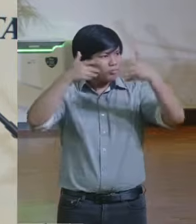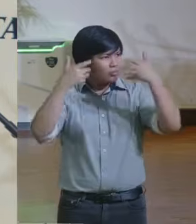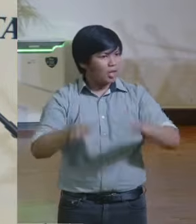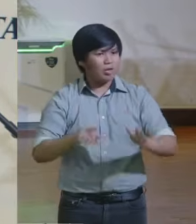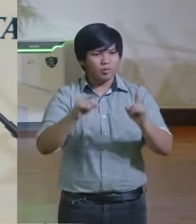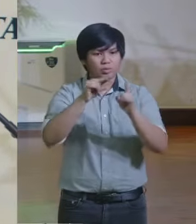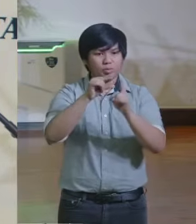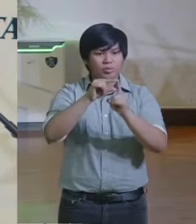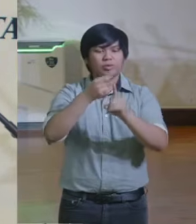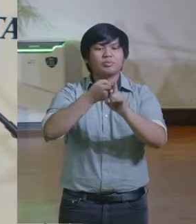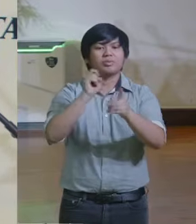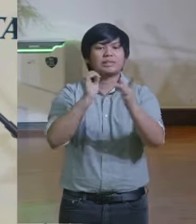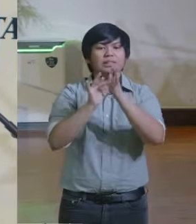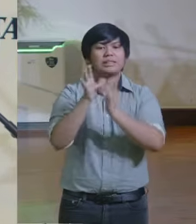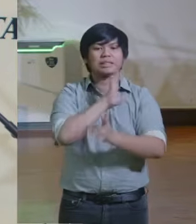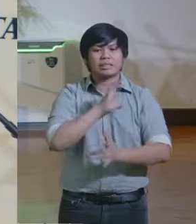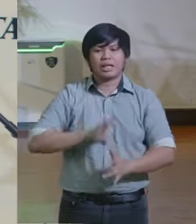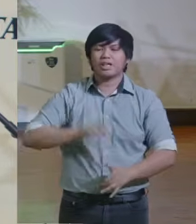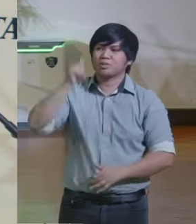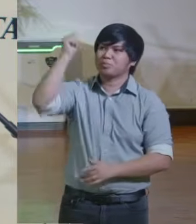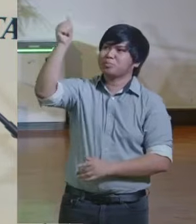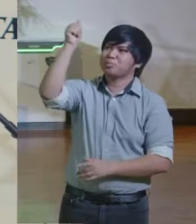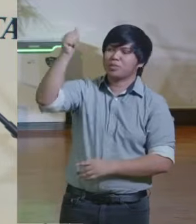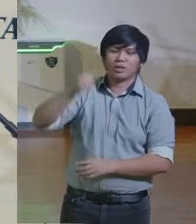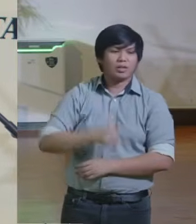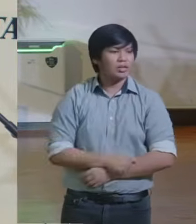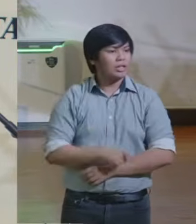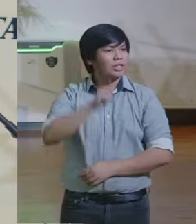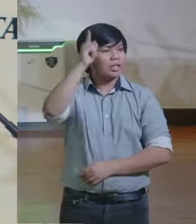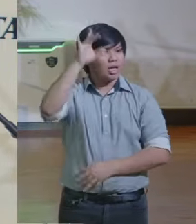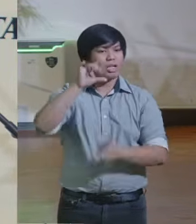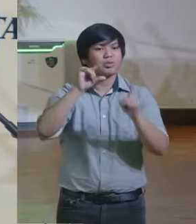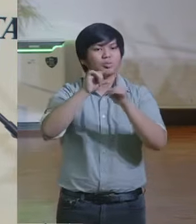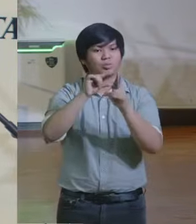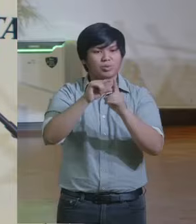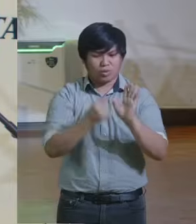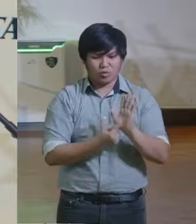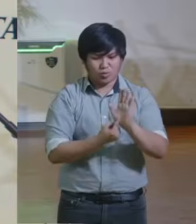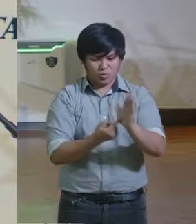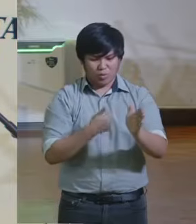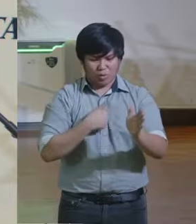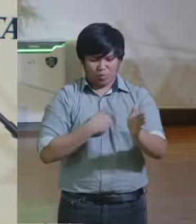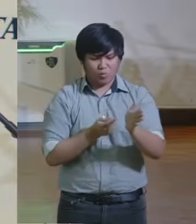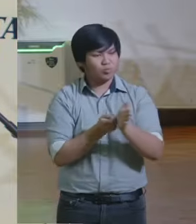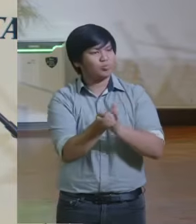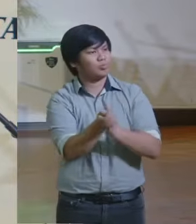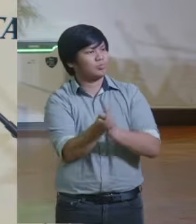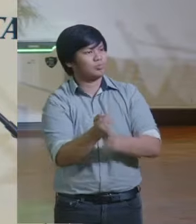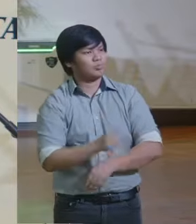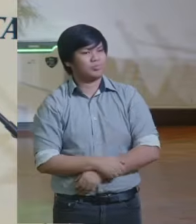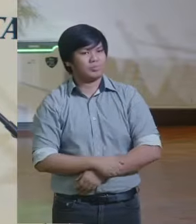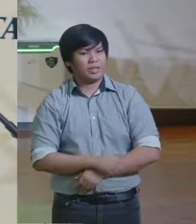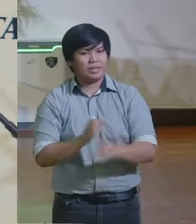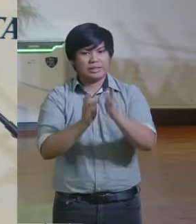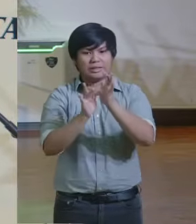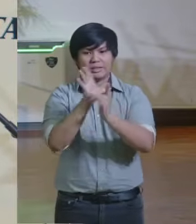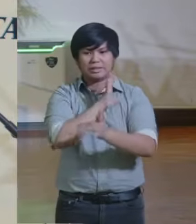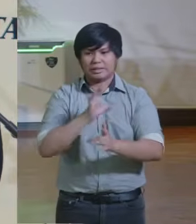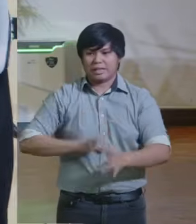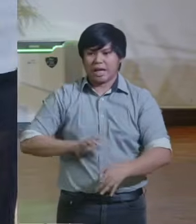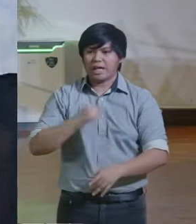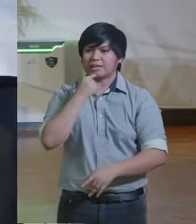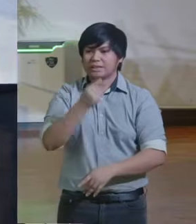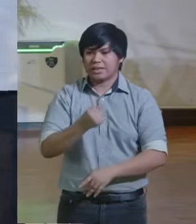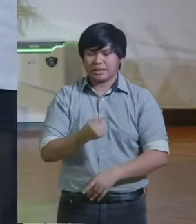galing sa Diyos mismo, ang salita ng Diyos ay katotohanan. John 17:17, sabi ni Kristo Jesus sa kanyang